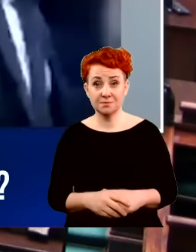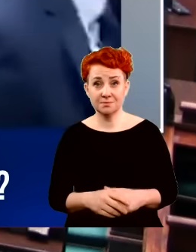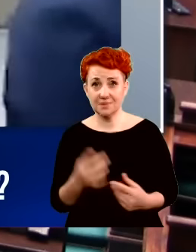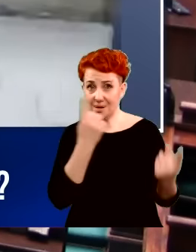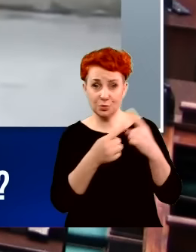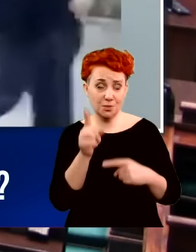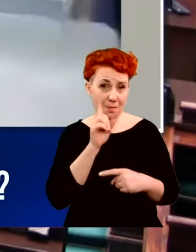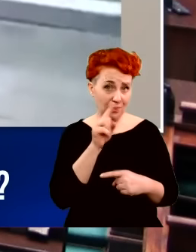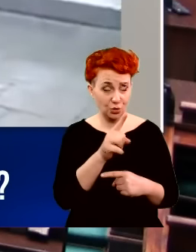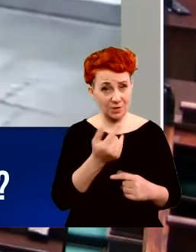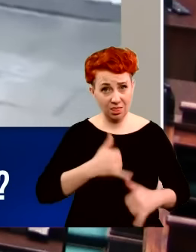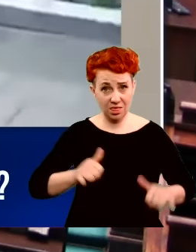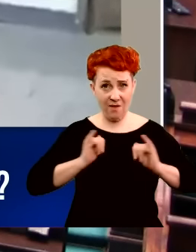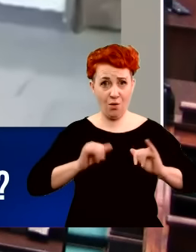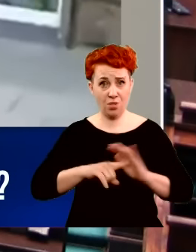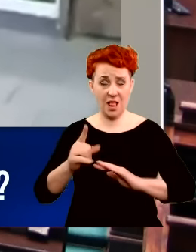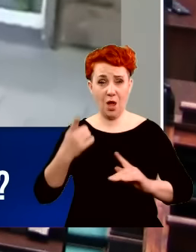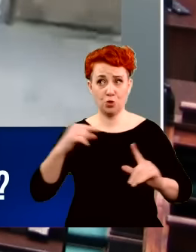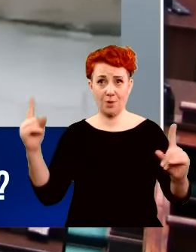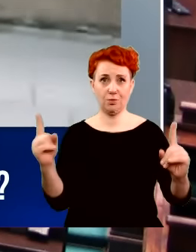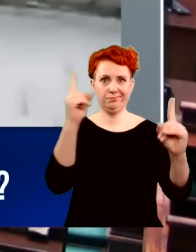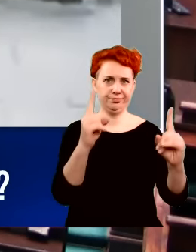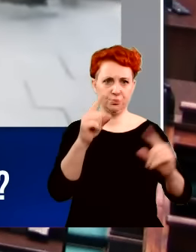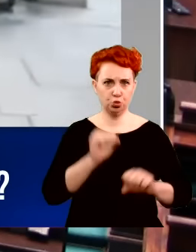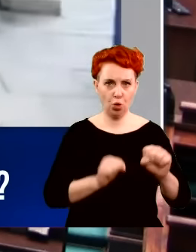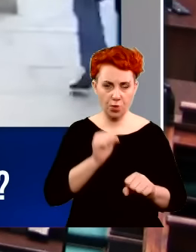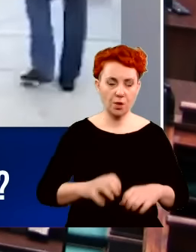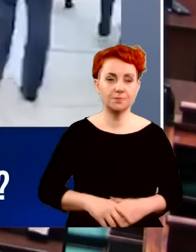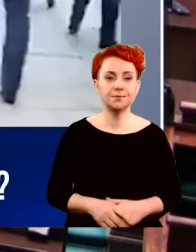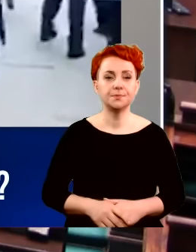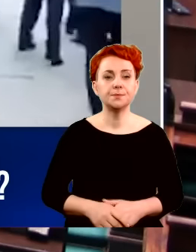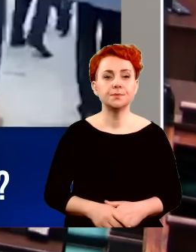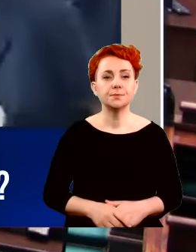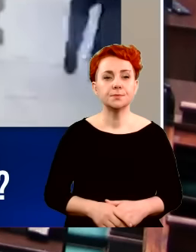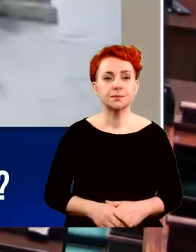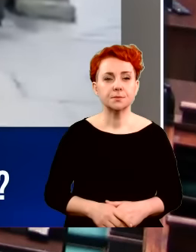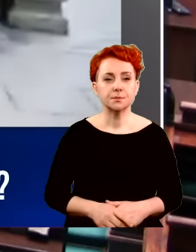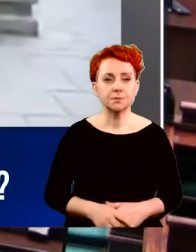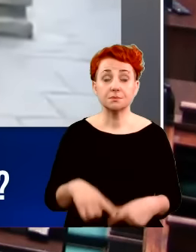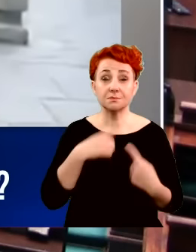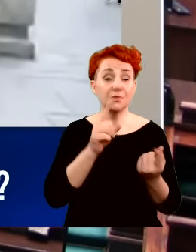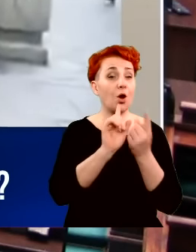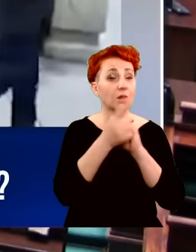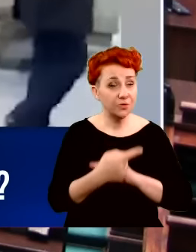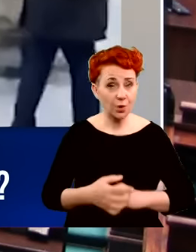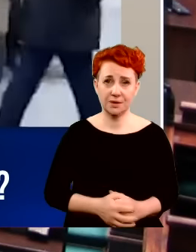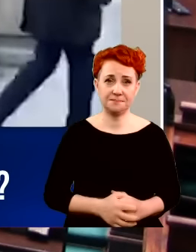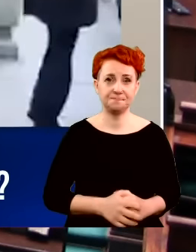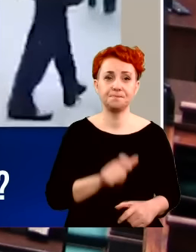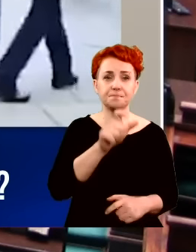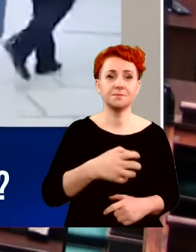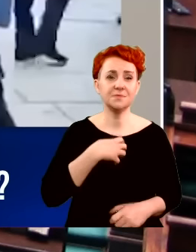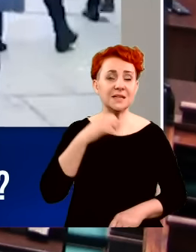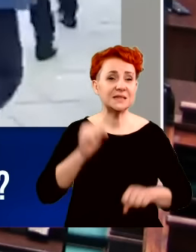dyskomfort dla każdego kto staje przed takim sądem powiem wręcz przeciwnie sędziowie to bardzo